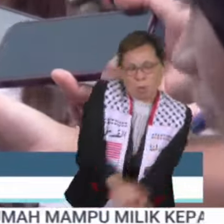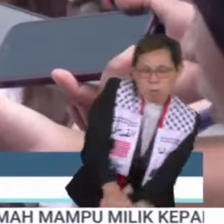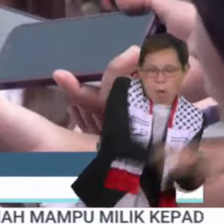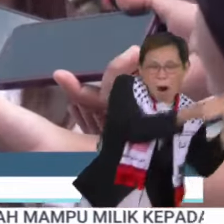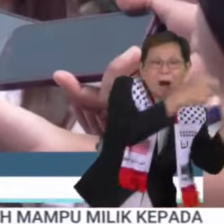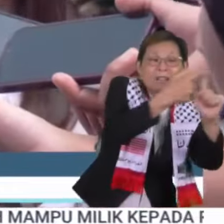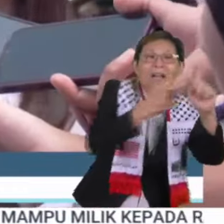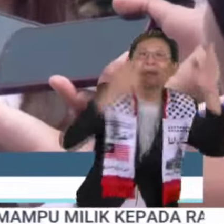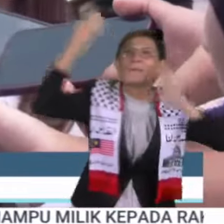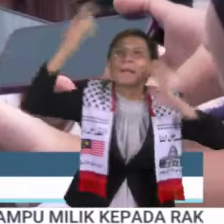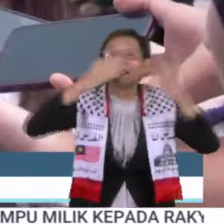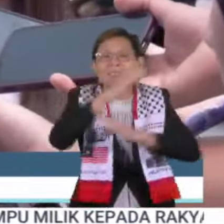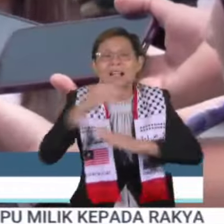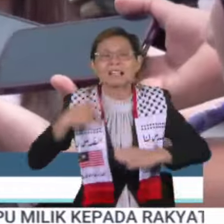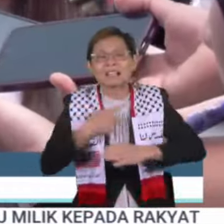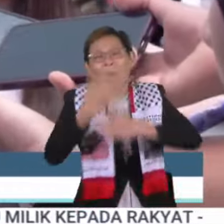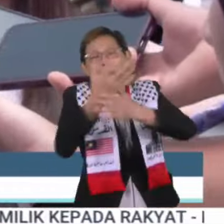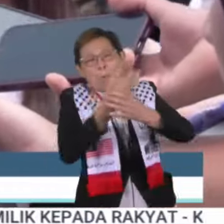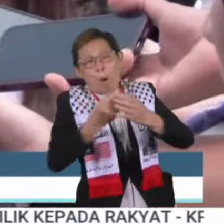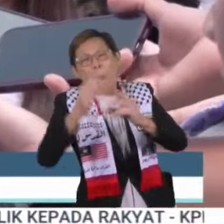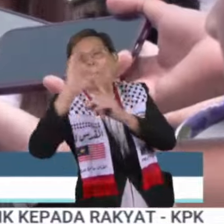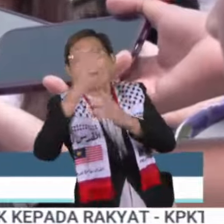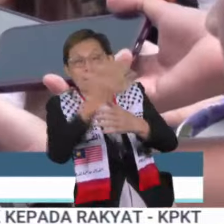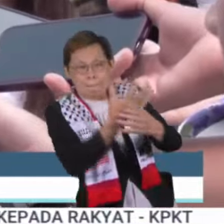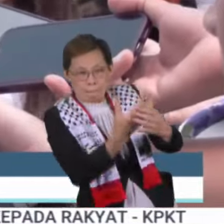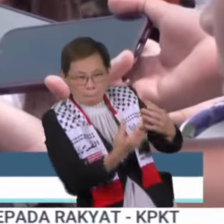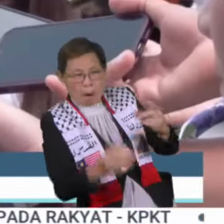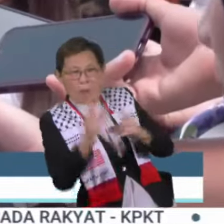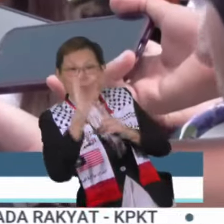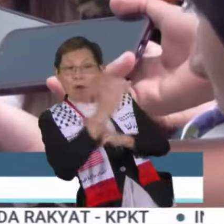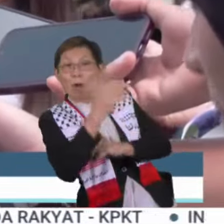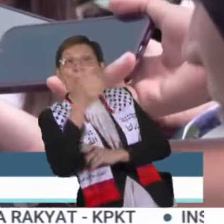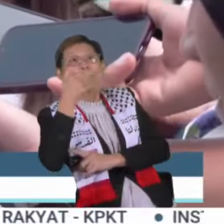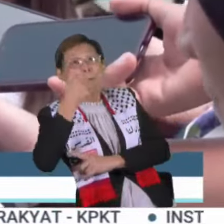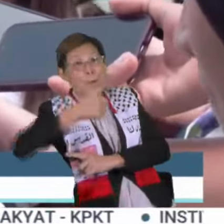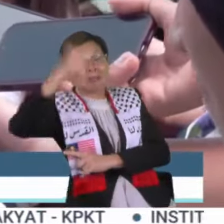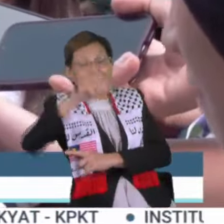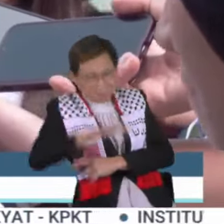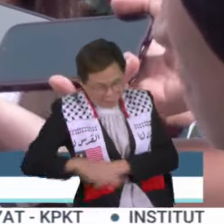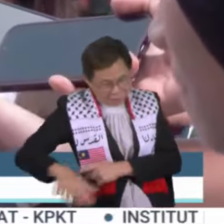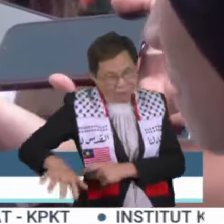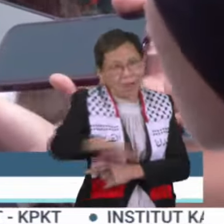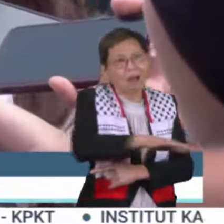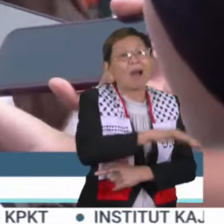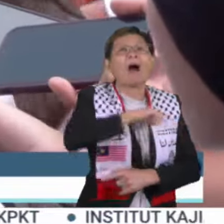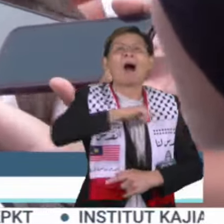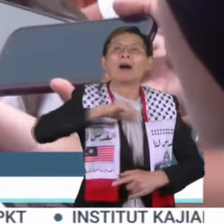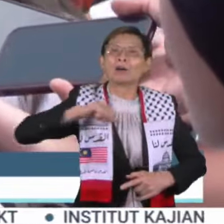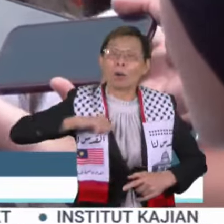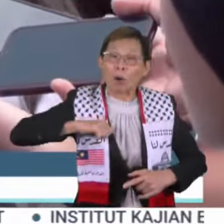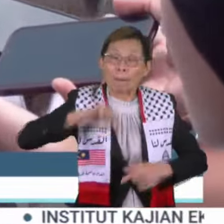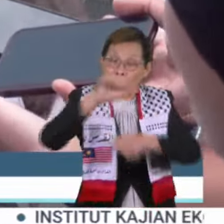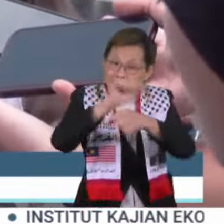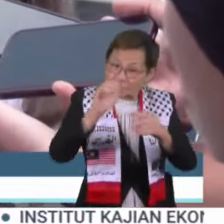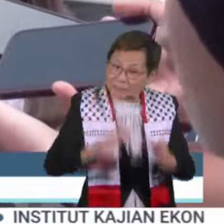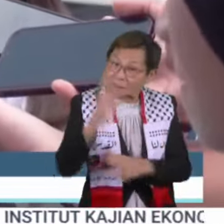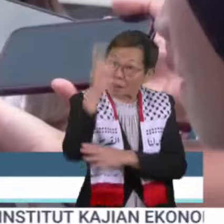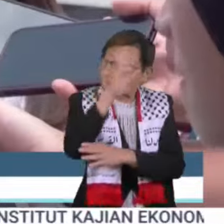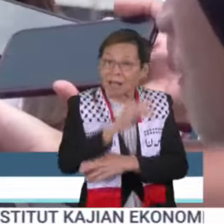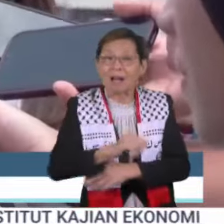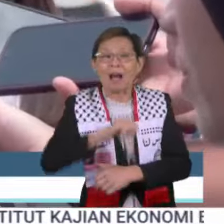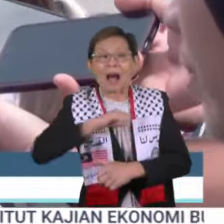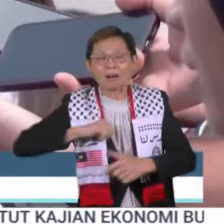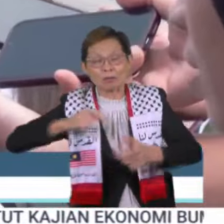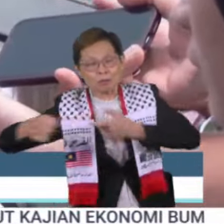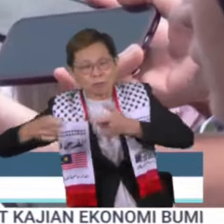Malaysia, dan kita ingin menerapkan budaya yang lebih baik di kalangan sama ada anggota pejabat awam,